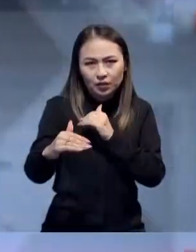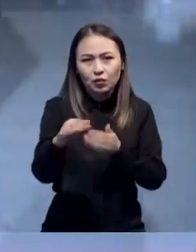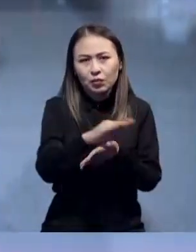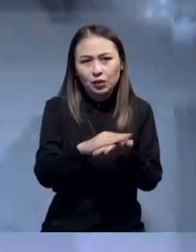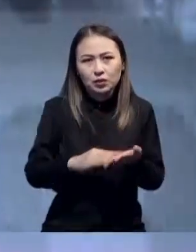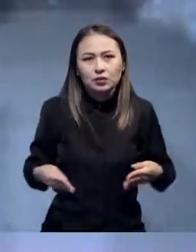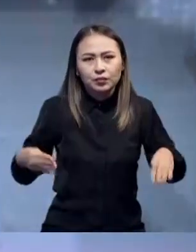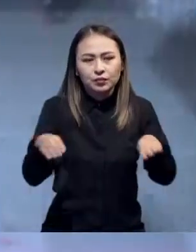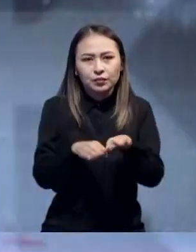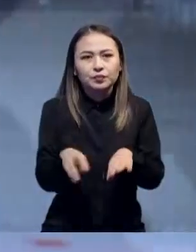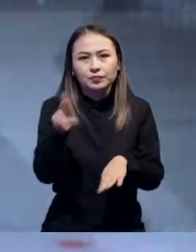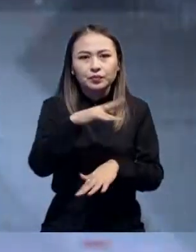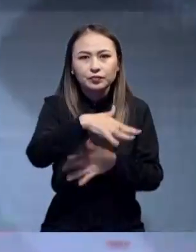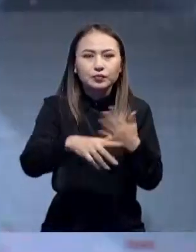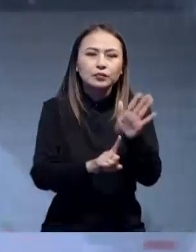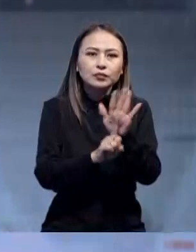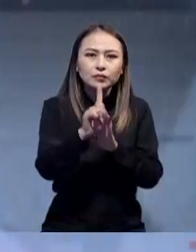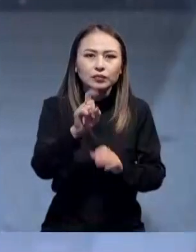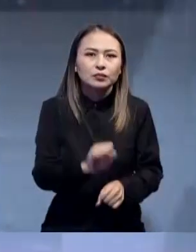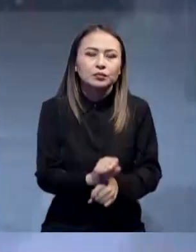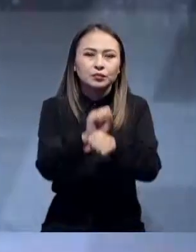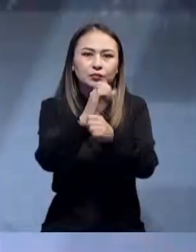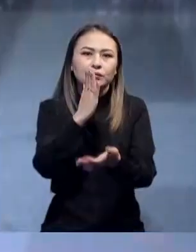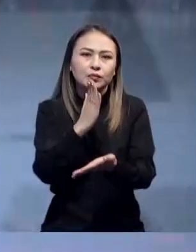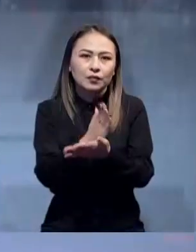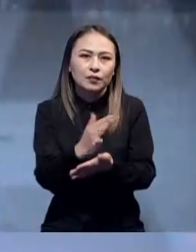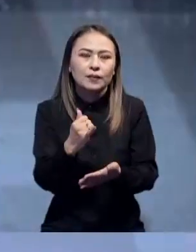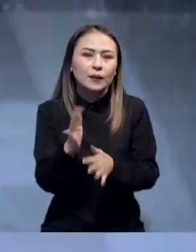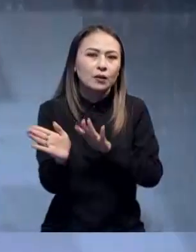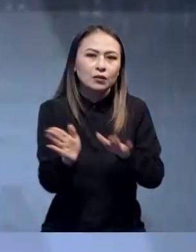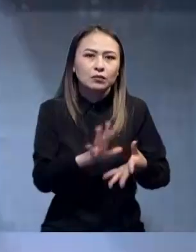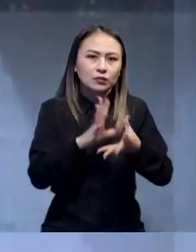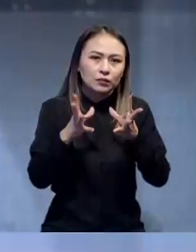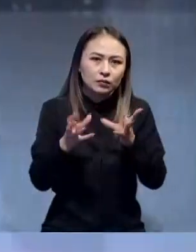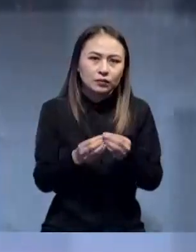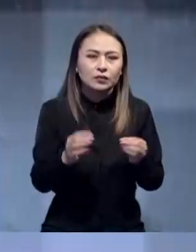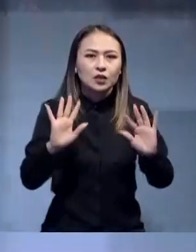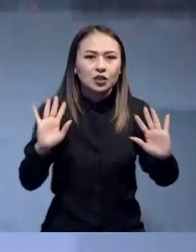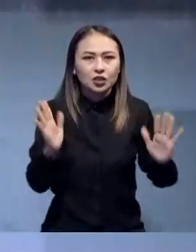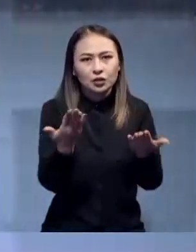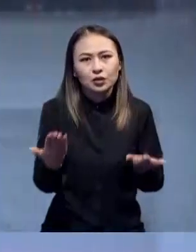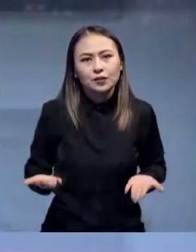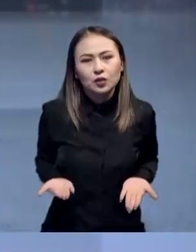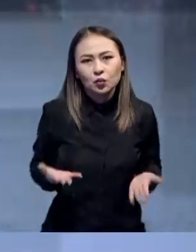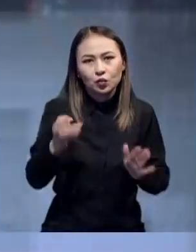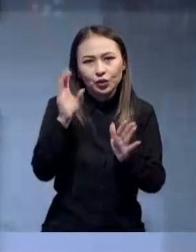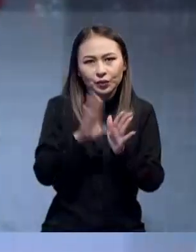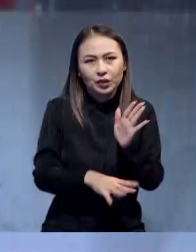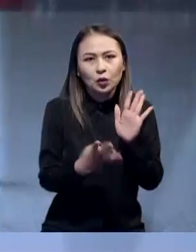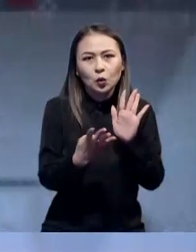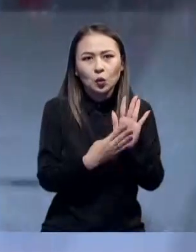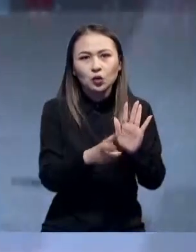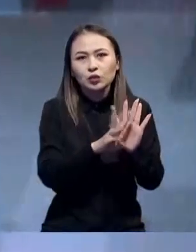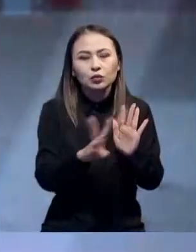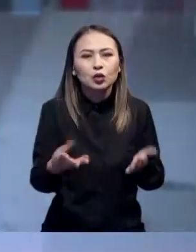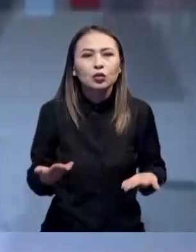Биліктің реформасымен келіспеген жұрт қаңтардың басынан бері ереуілдер өткізіп келген. Алайда кейінгі күндері жағдай тіптен ушығып